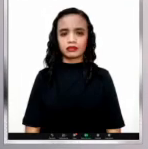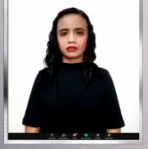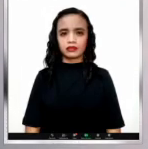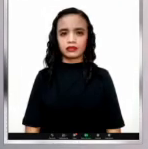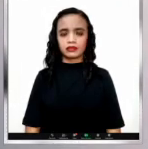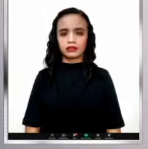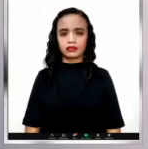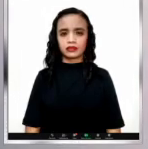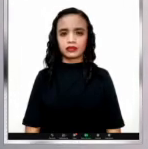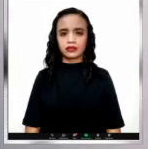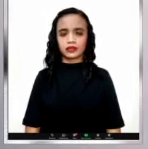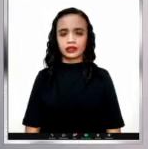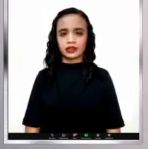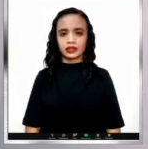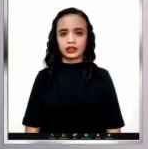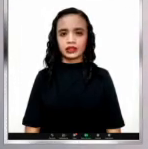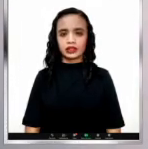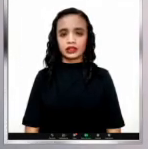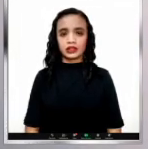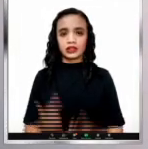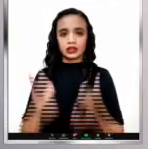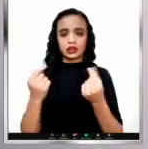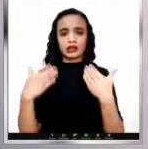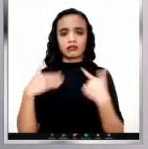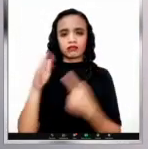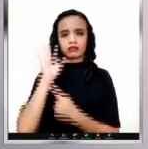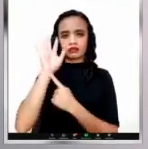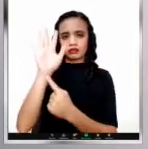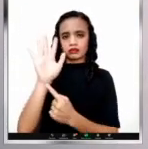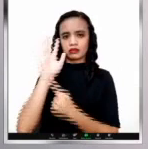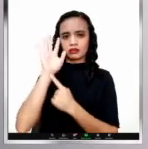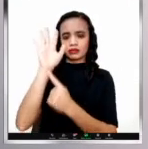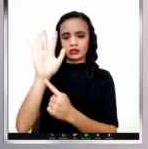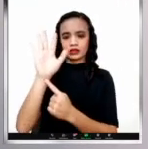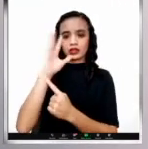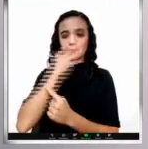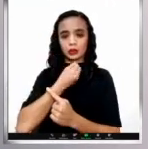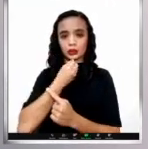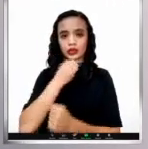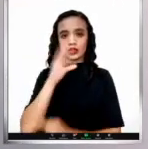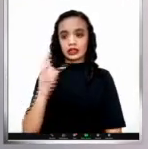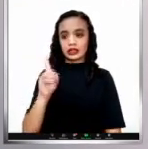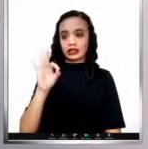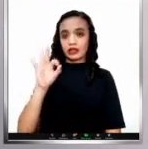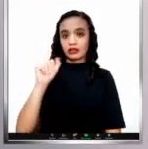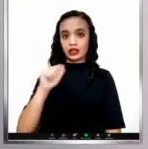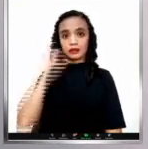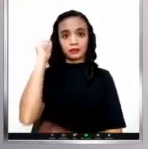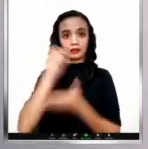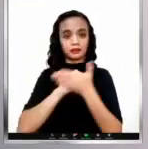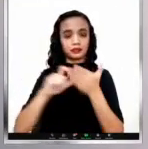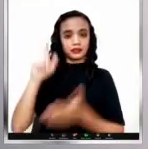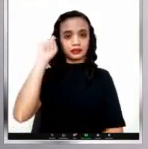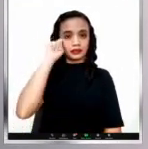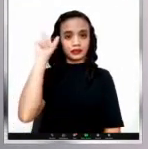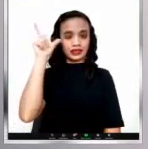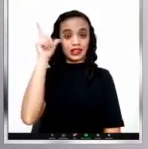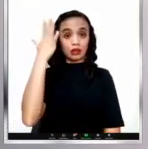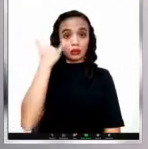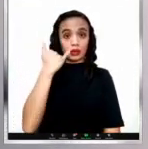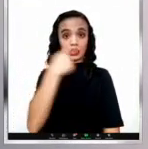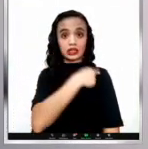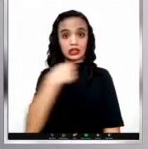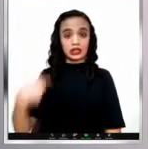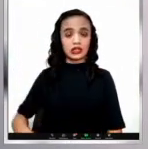Naghain ng diplomatic protest si Foreign Affairs Secretary Teddy Locsin kaugnay sa bagong batas ng China na kung tawagin ay